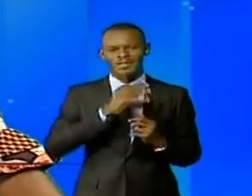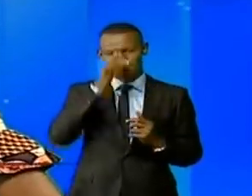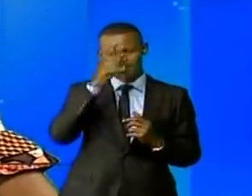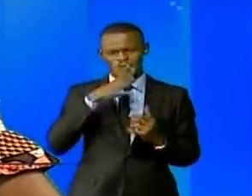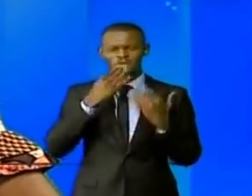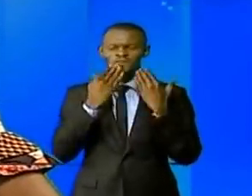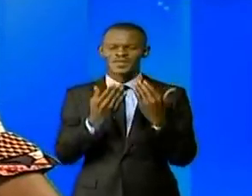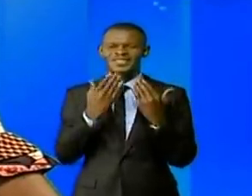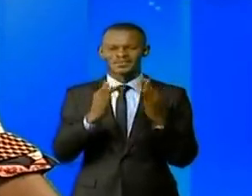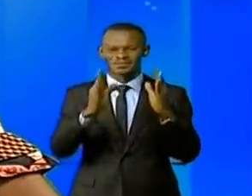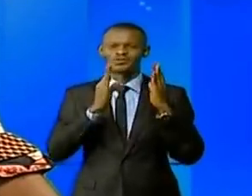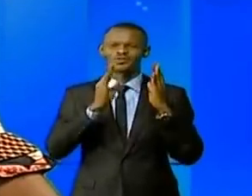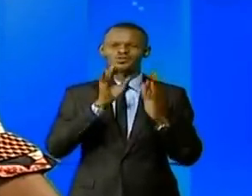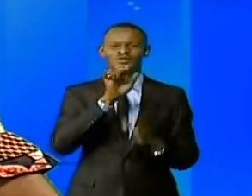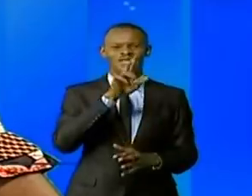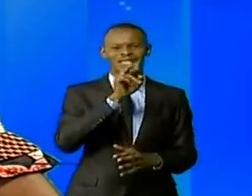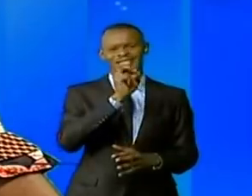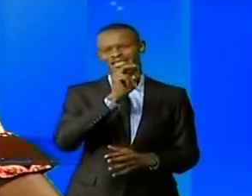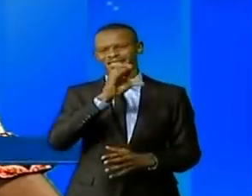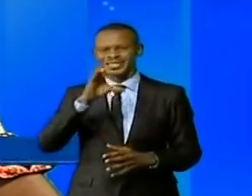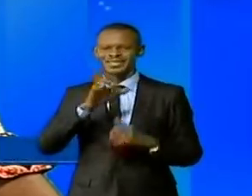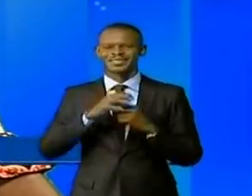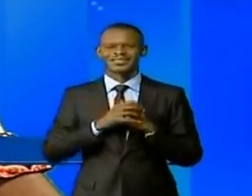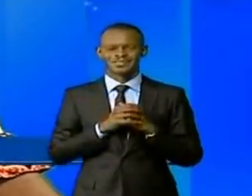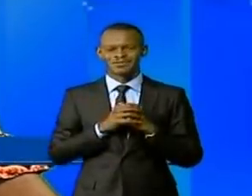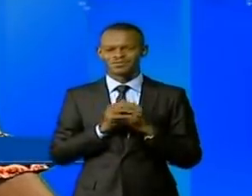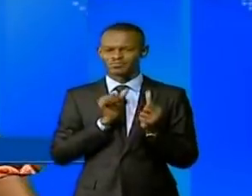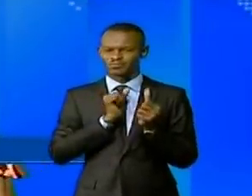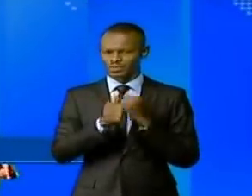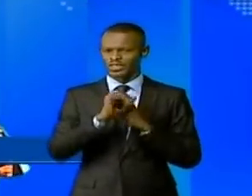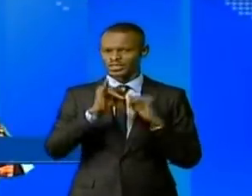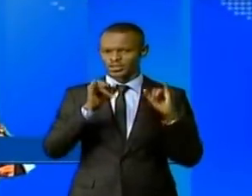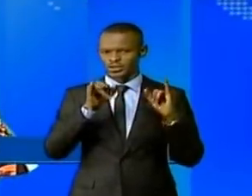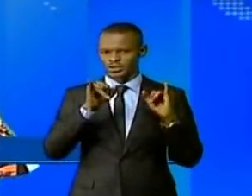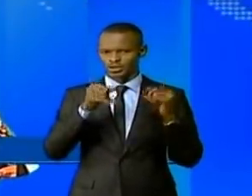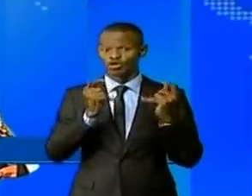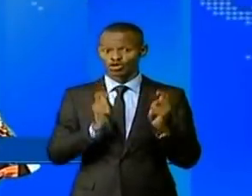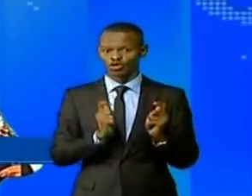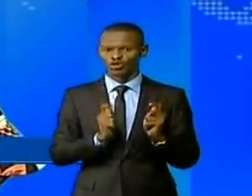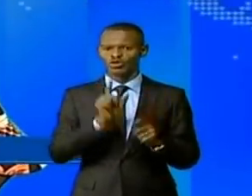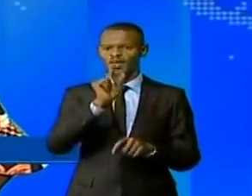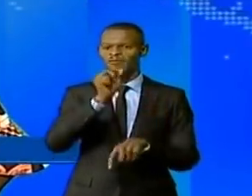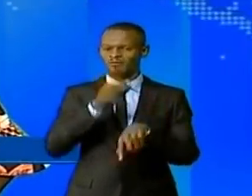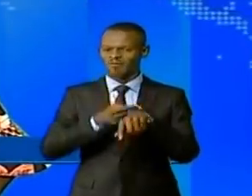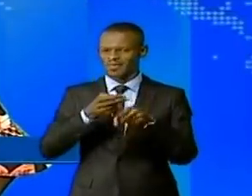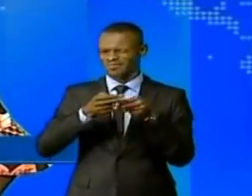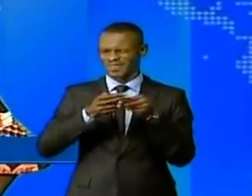suivis à travers le monde. Yvette Makuntima reviendra sur ce même plateau pour vous présenter